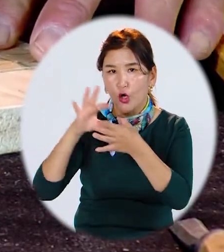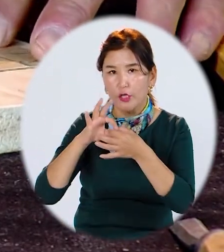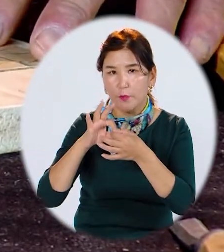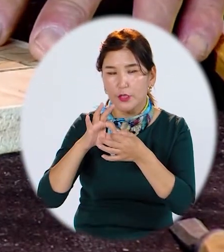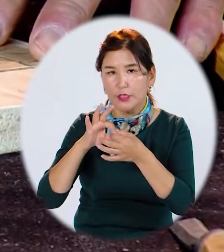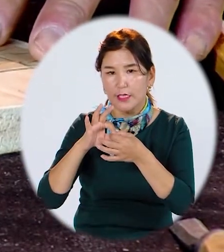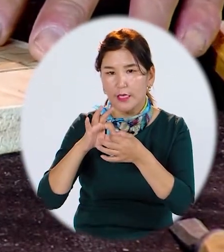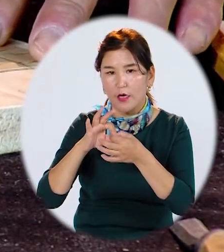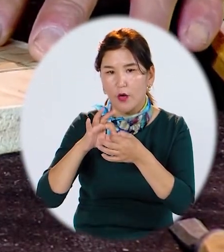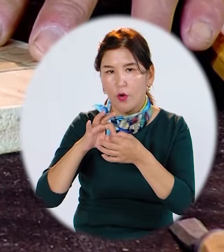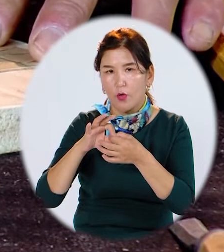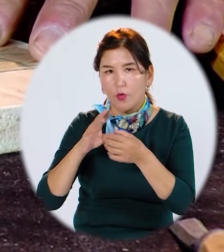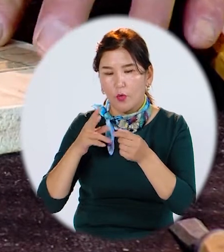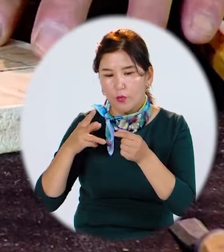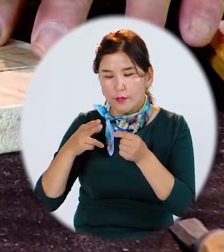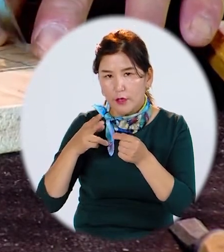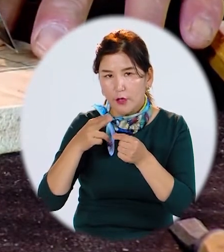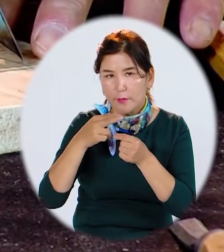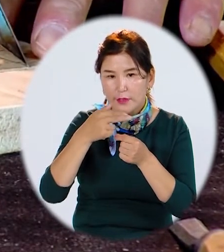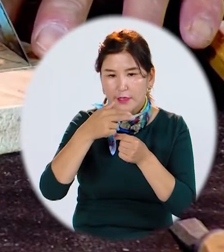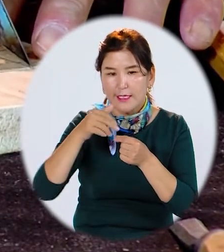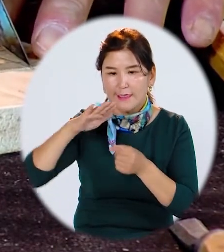үзүүрээр сидрийн утгын үзүүрээр ингээд дарж өгнө.